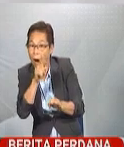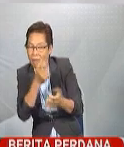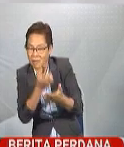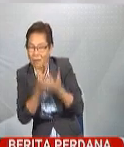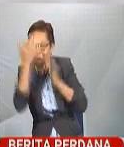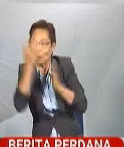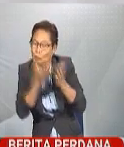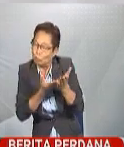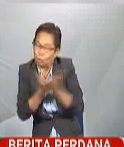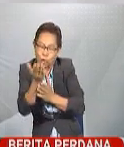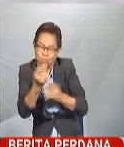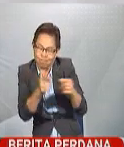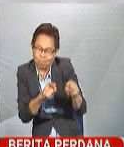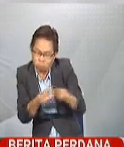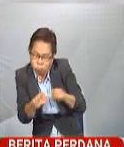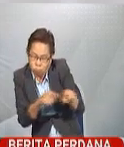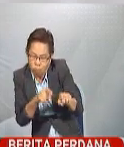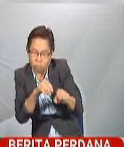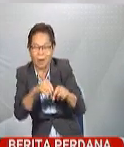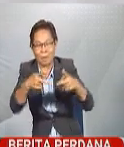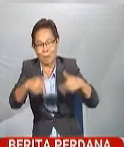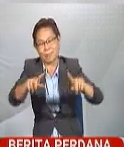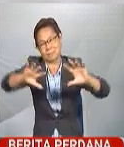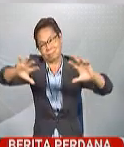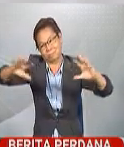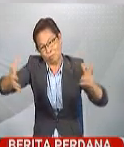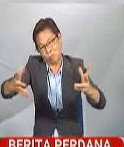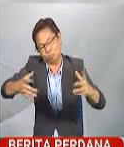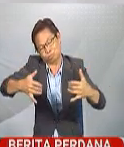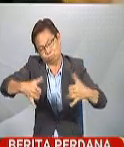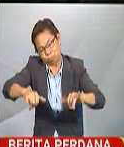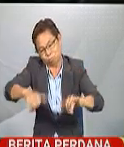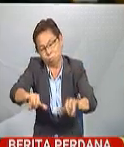kekal berdaya saing dalam pasaran global